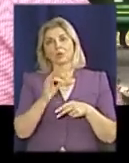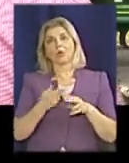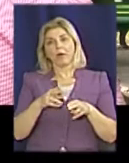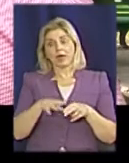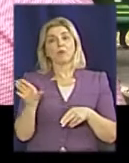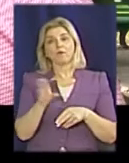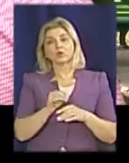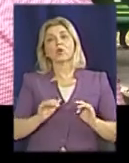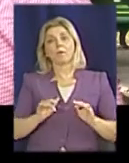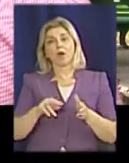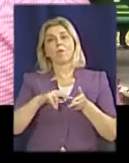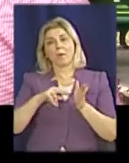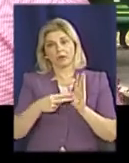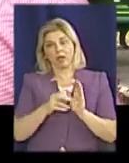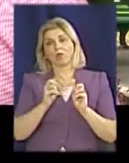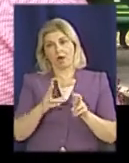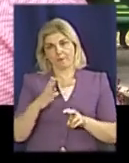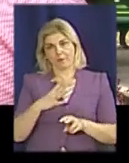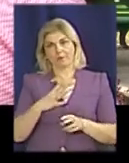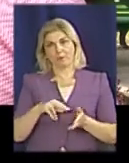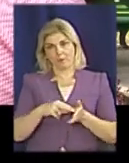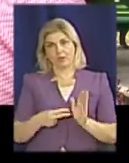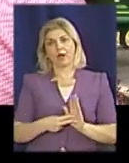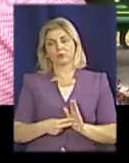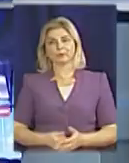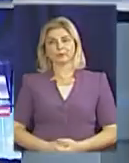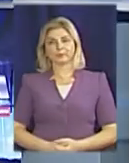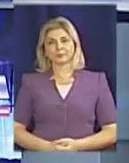за планом, так, як ми і планували.